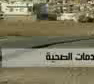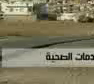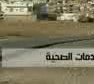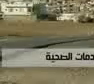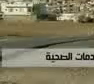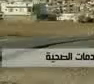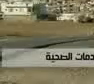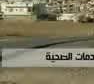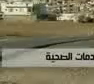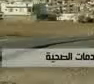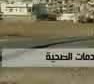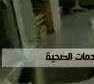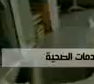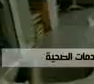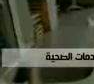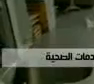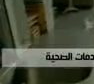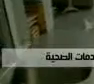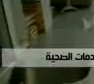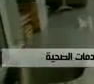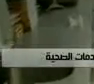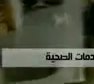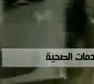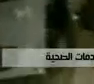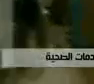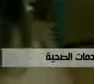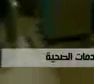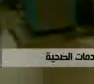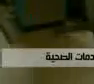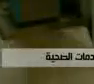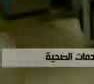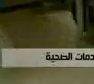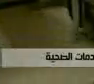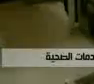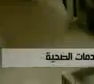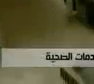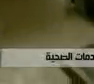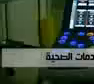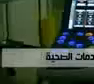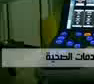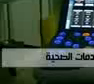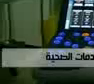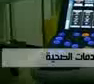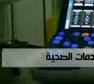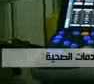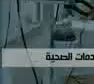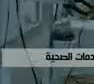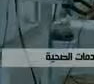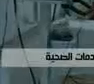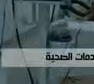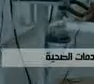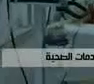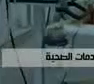نقص في التجهيزات الطبية يحول دون تقديم الخدمات الصحية المرجوة بمستشفيات المناطق الداخلية.